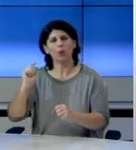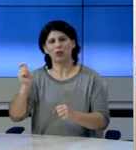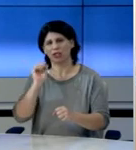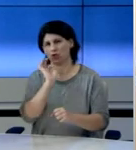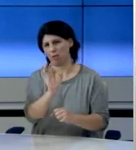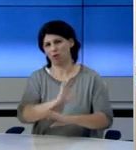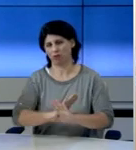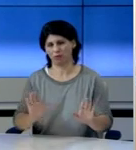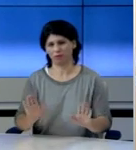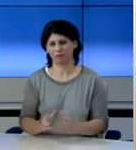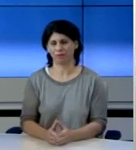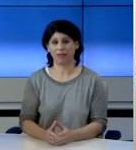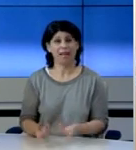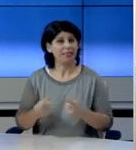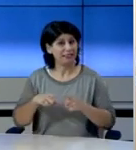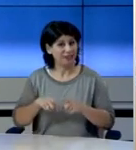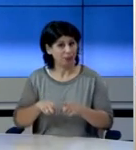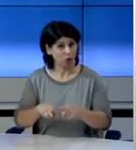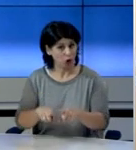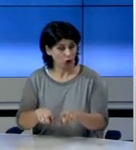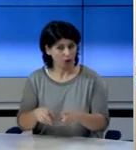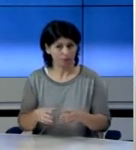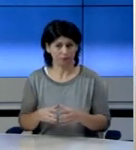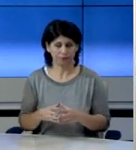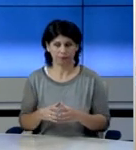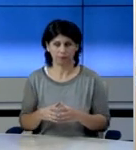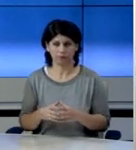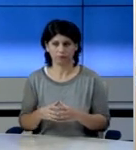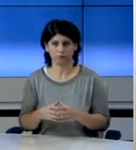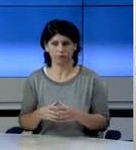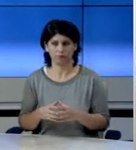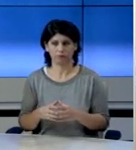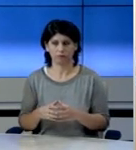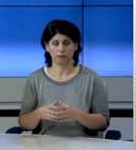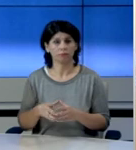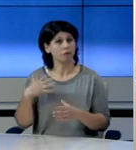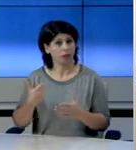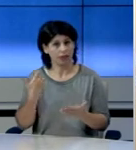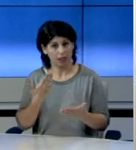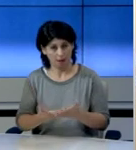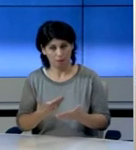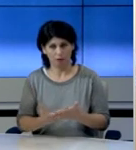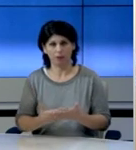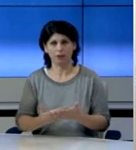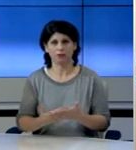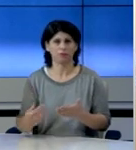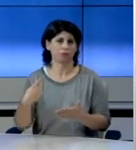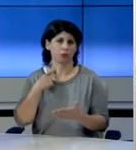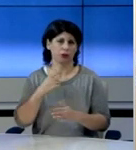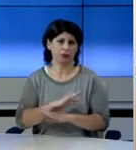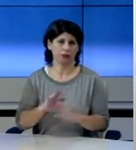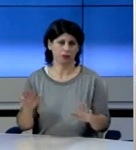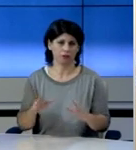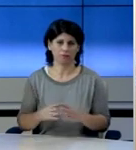σκοπιμότητες. Ταυτόχρονα όμως, όπως τόνισα εξ αρχής, είναι και η απόδειξη της αποτυχίας σας.